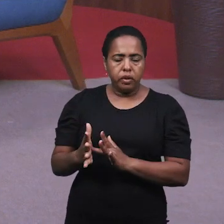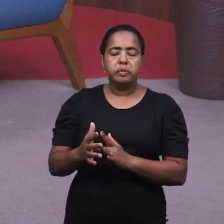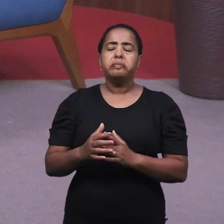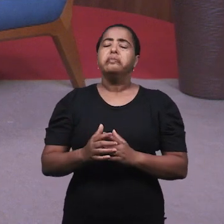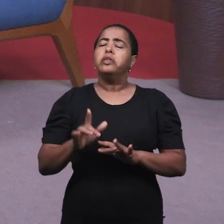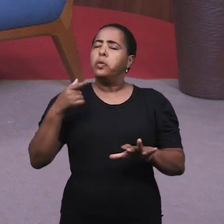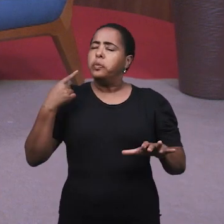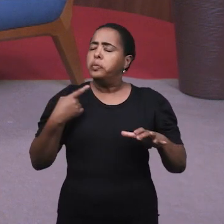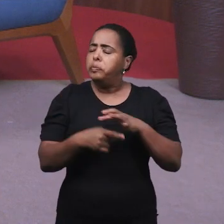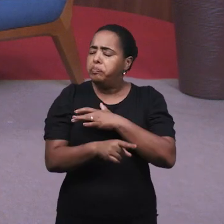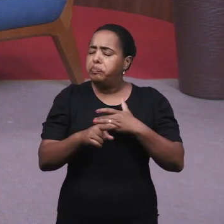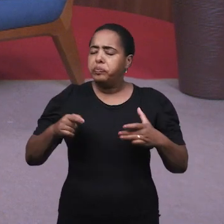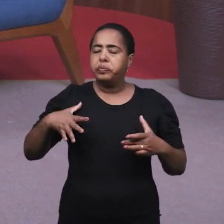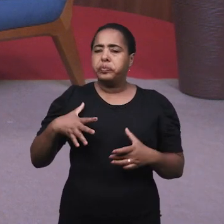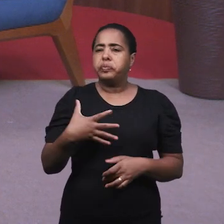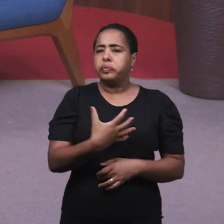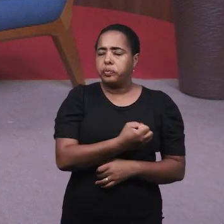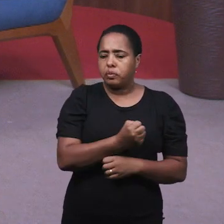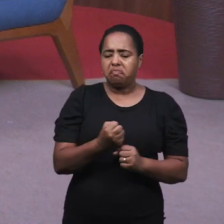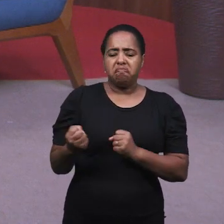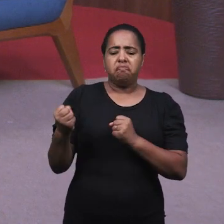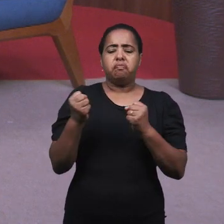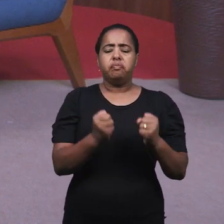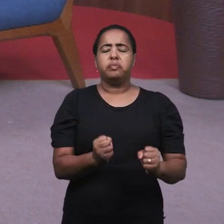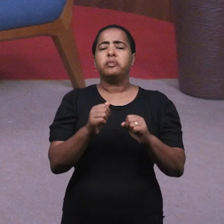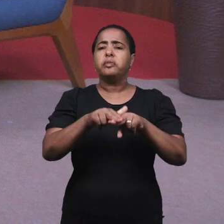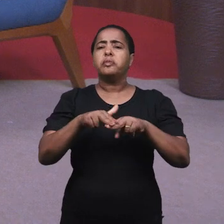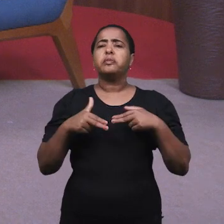Et cela est un si grand salut